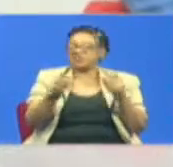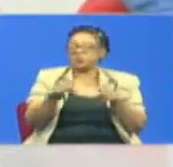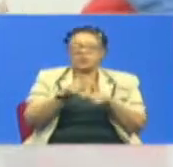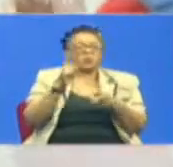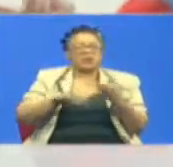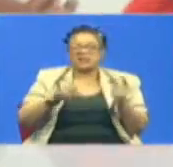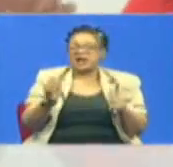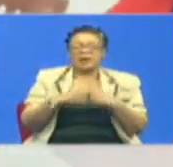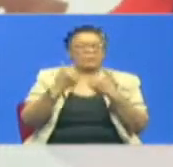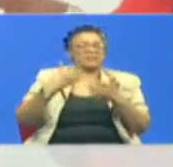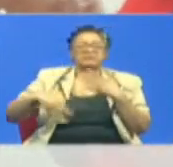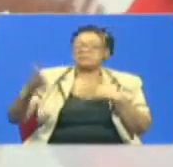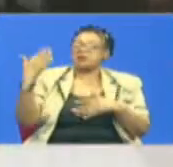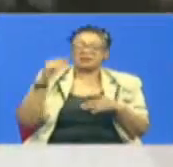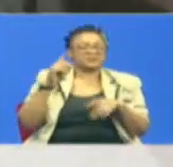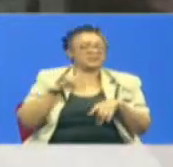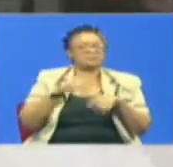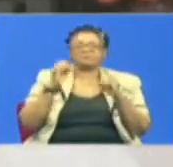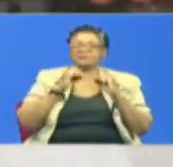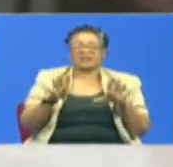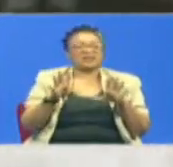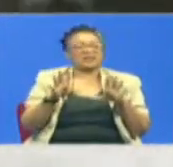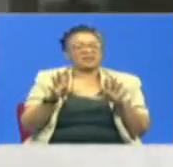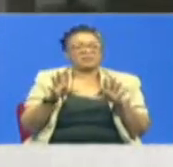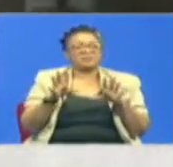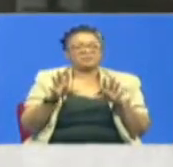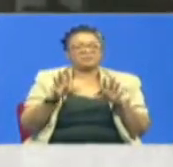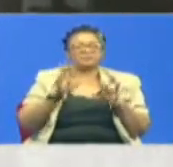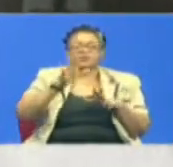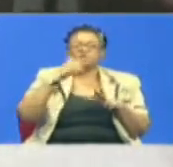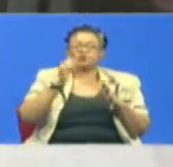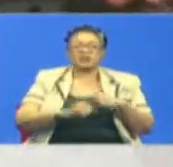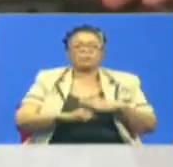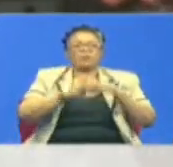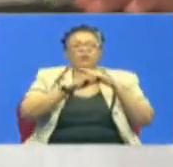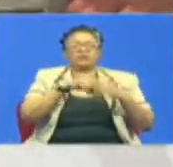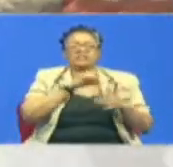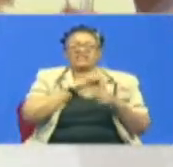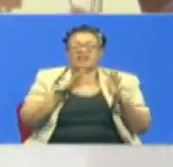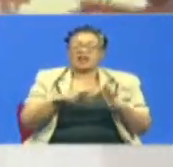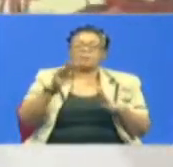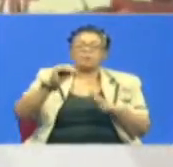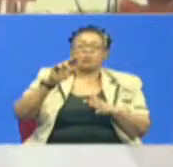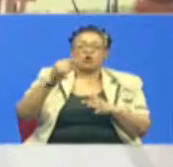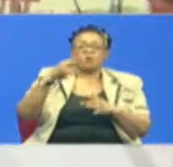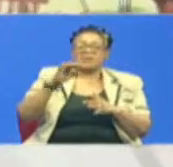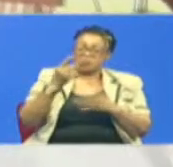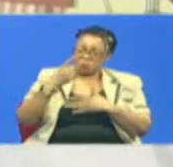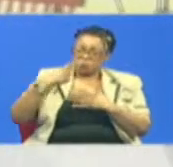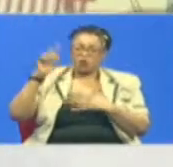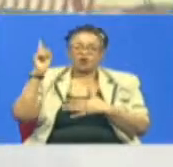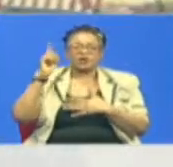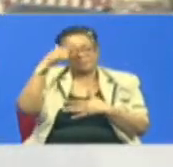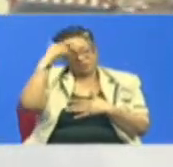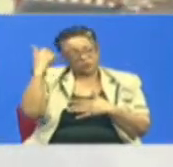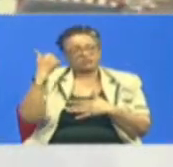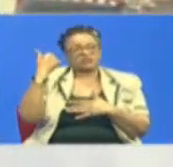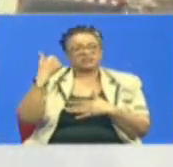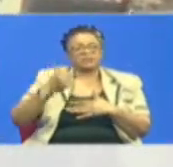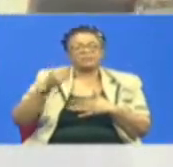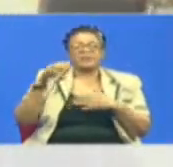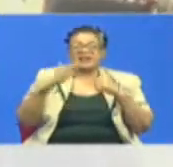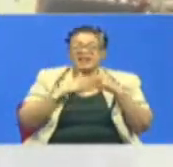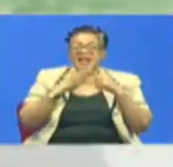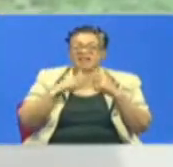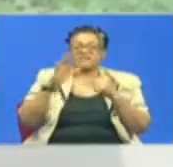katika uchaguzi uliofanywa bungeni. Upande unaomunga mkono Gavana Muthomi Njuki ulishinda, kwani wawakilishi wadi 9 kati